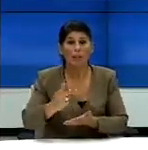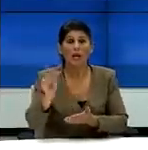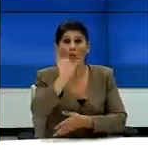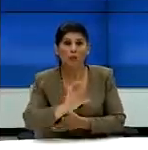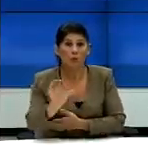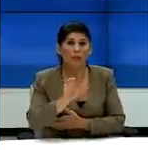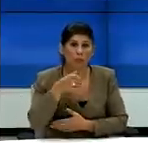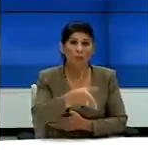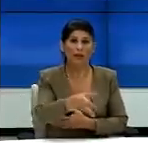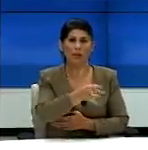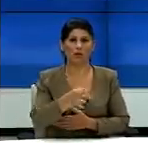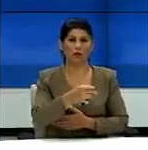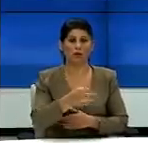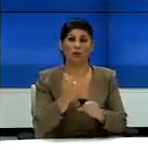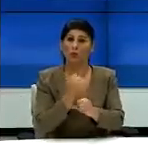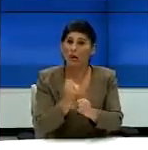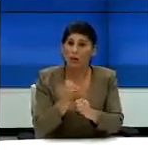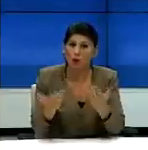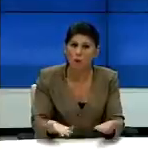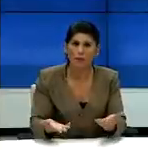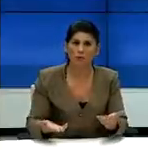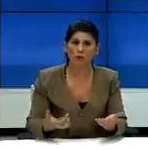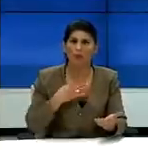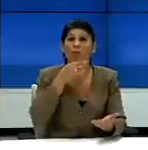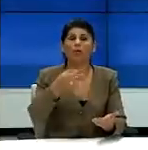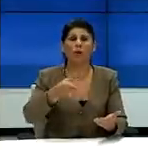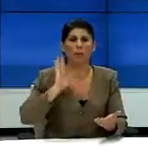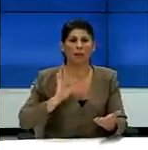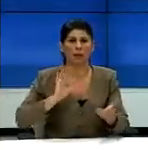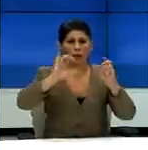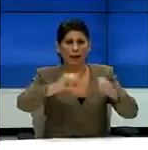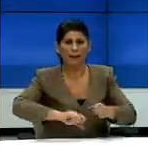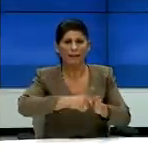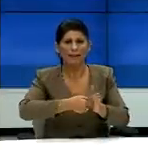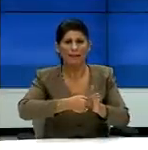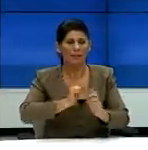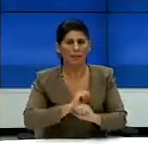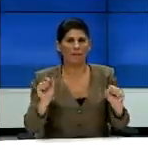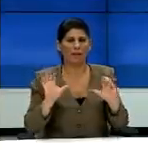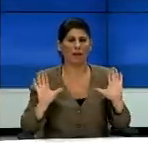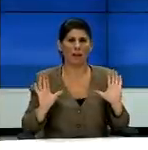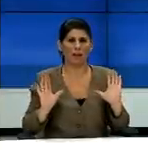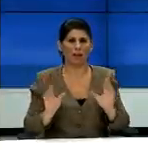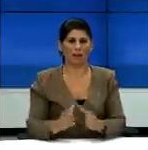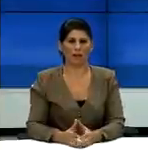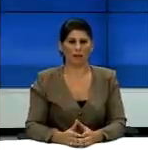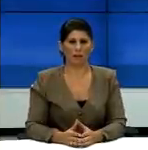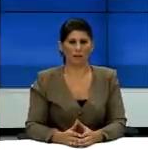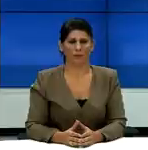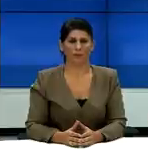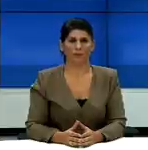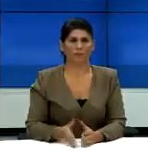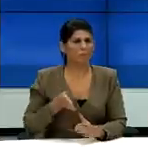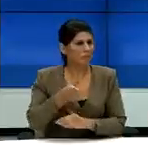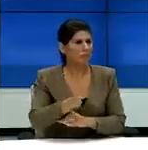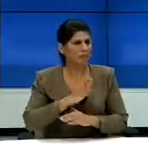που ήταν εκεί, στους εργαζόμενους, και το κλείσατε ξαφνικά? Και πήγατε και πήγαινε ο